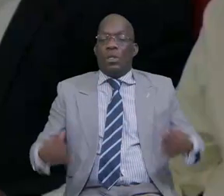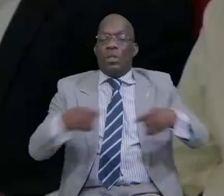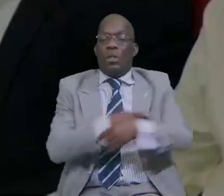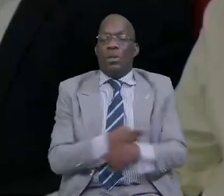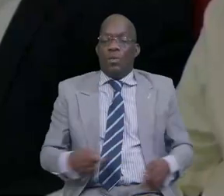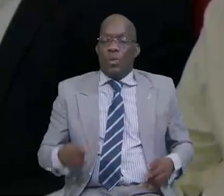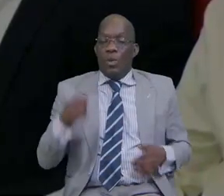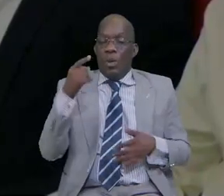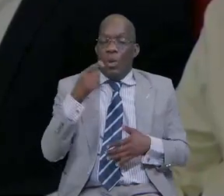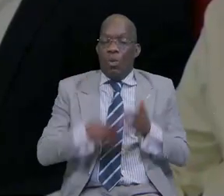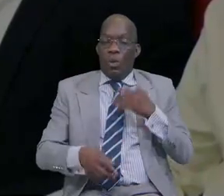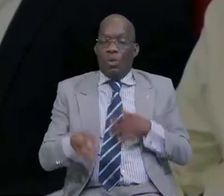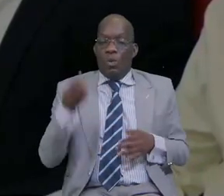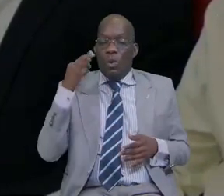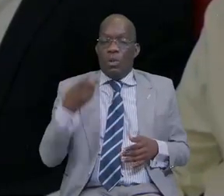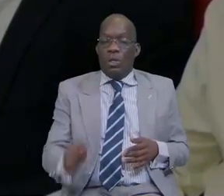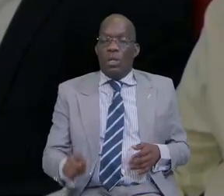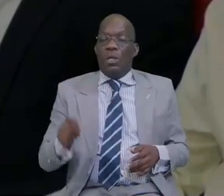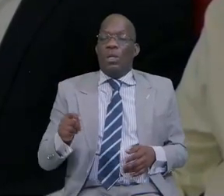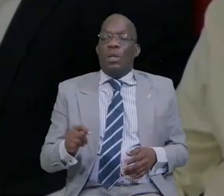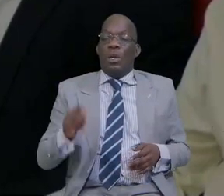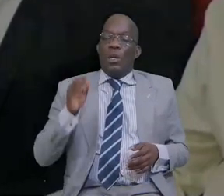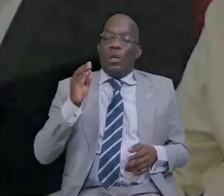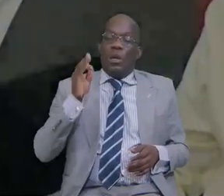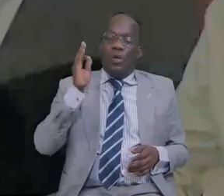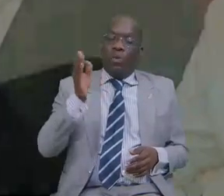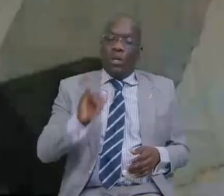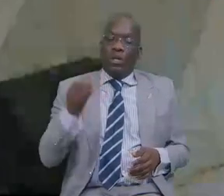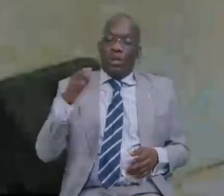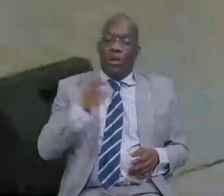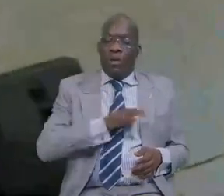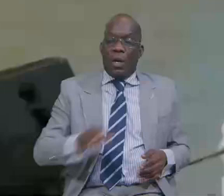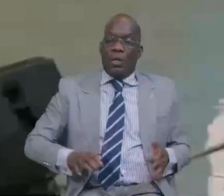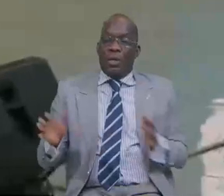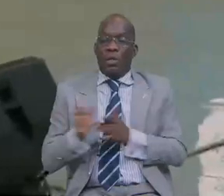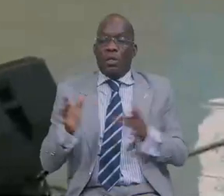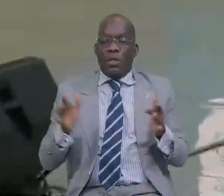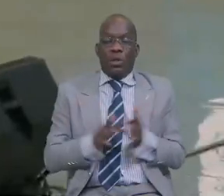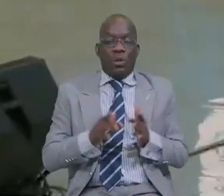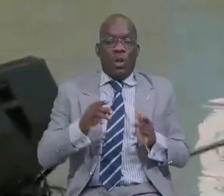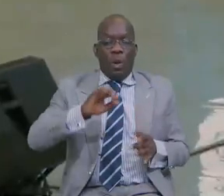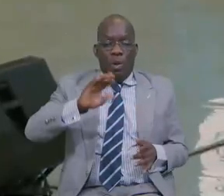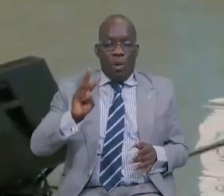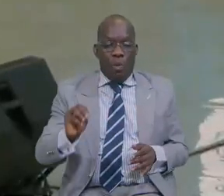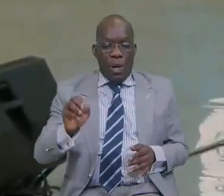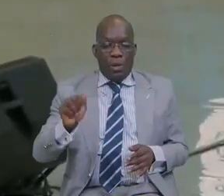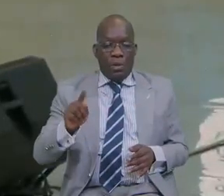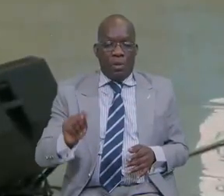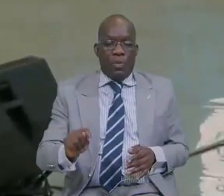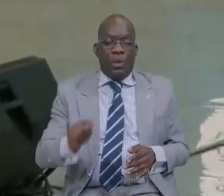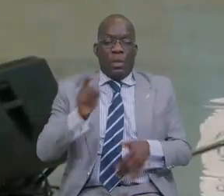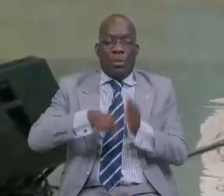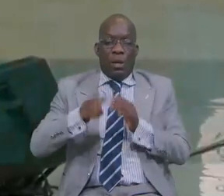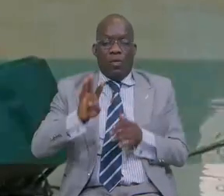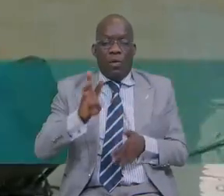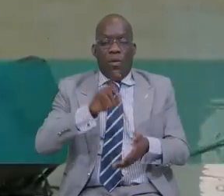4, 23. Quel était le ministère de Christ? Et Jésus allait partout, enseignant